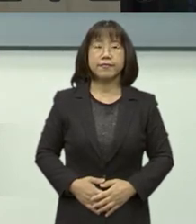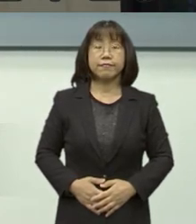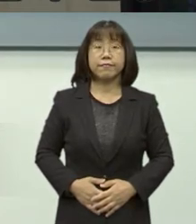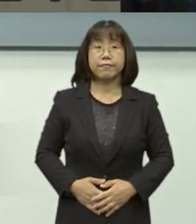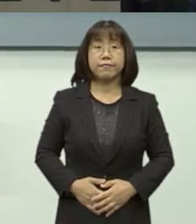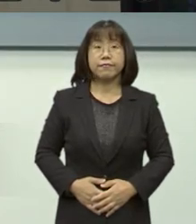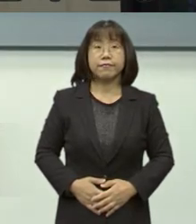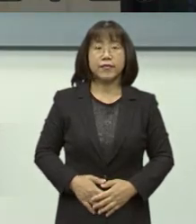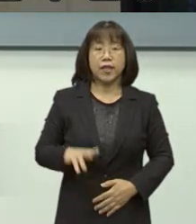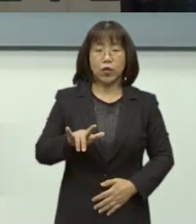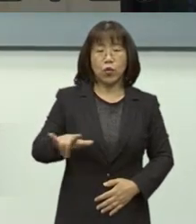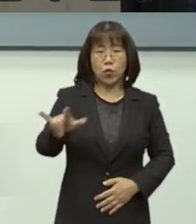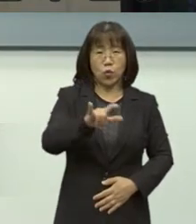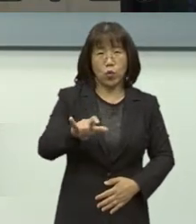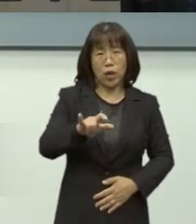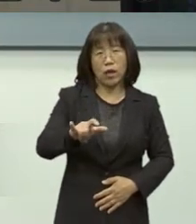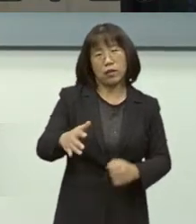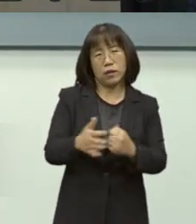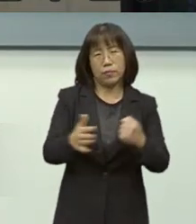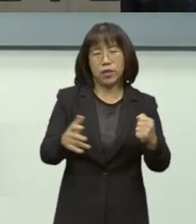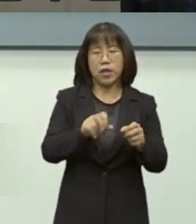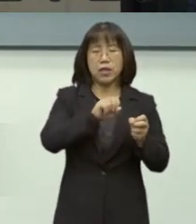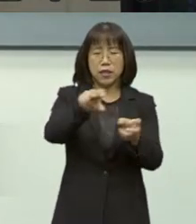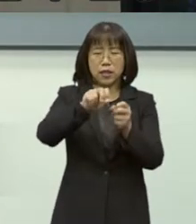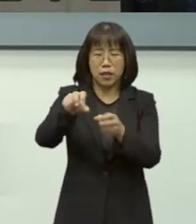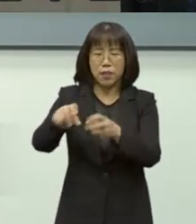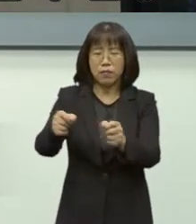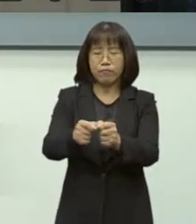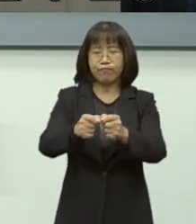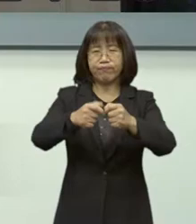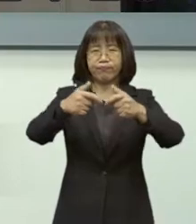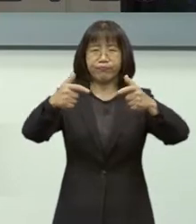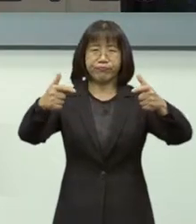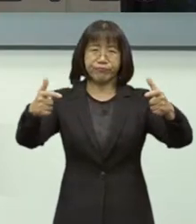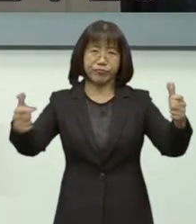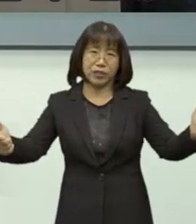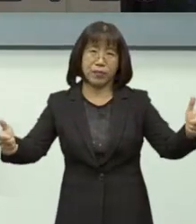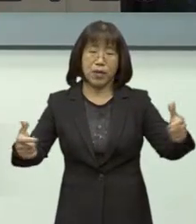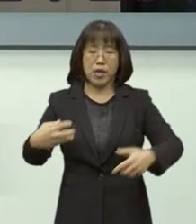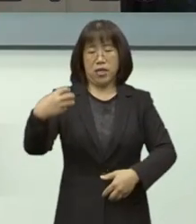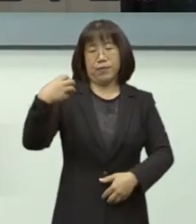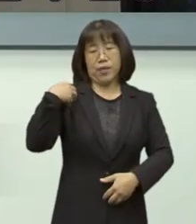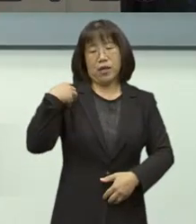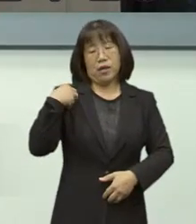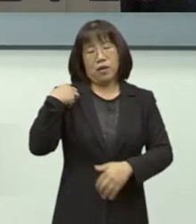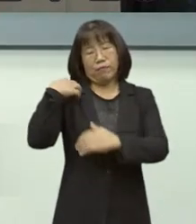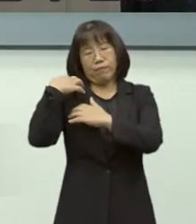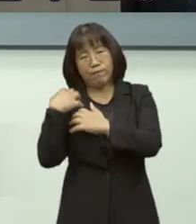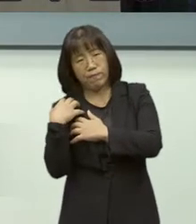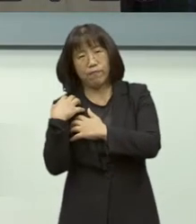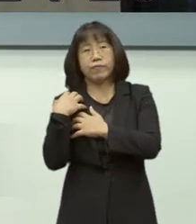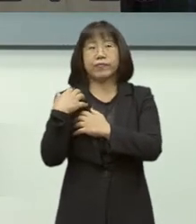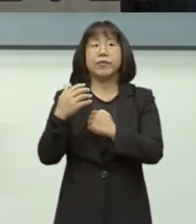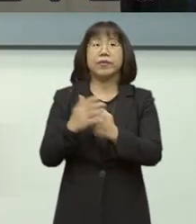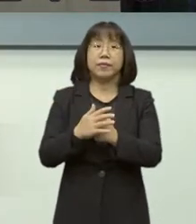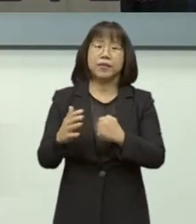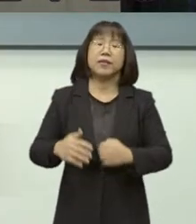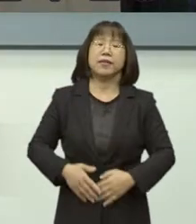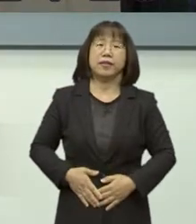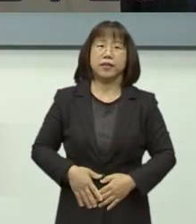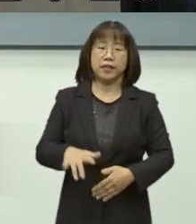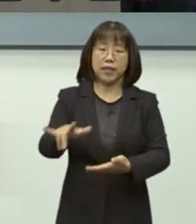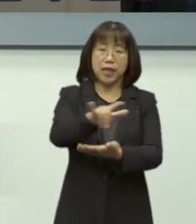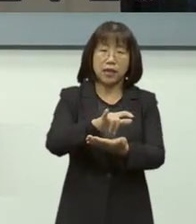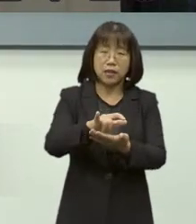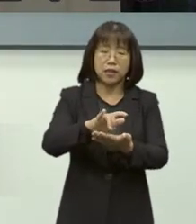코론 알고 사태로 택배 물량 급증에 따른 택배기사 분 들의 업무가 과중 되고 있는 가운데 강서구가 이들을